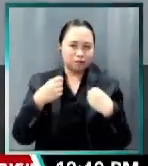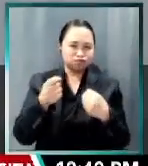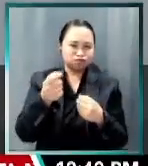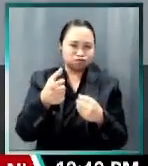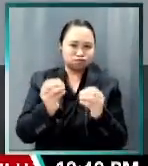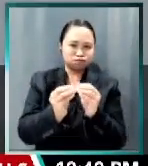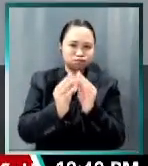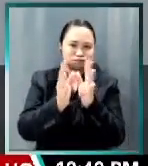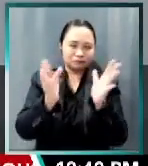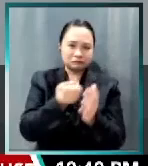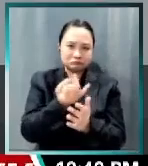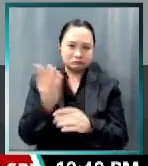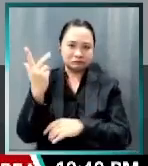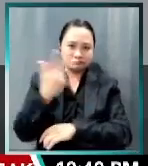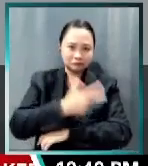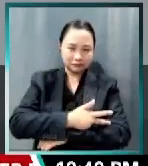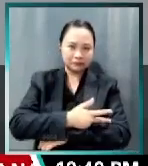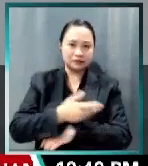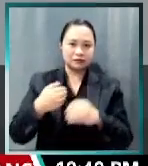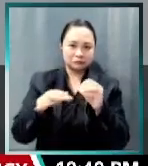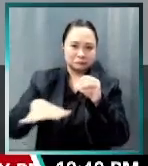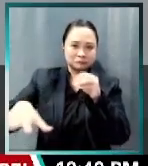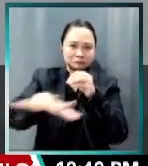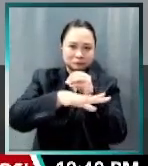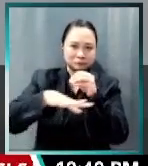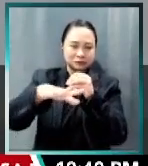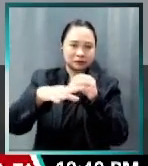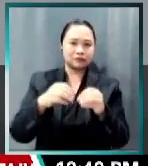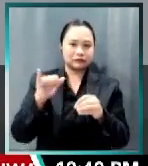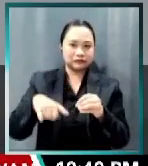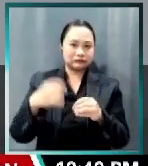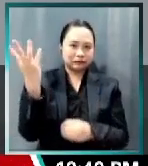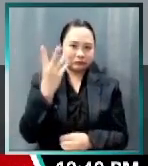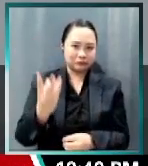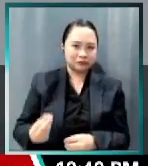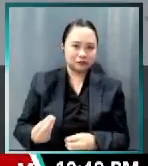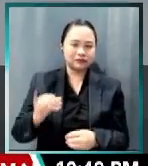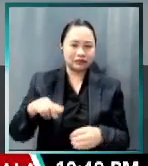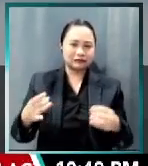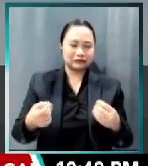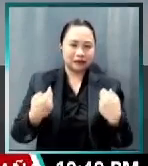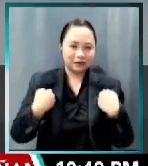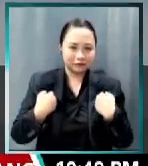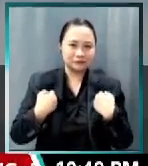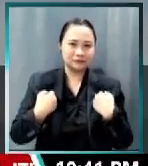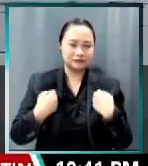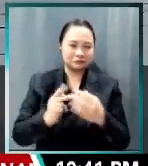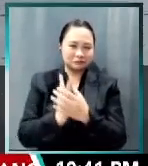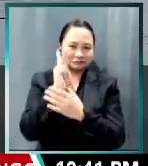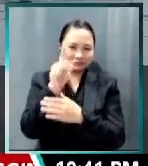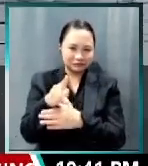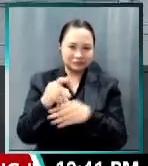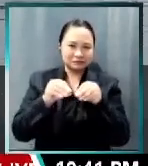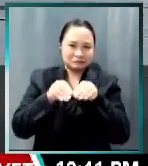3 araw. Nabalot ng volcanic smog ang ilang bayan sa Batangas. Nakaapekto na raw ito sa mga pananim. May mga